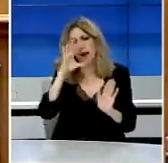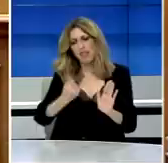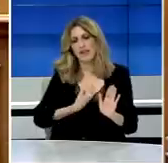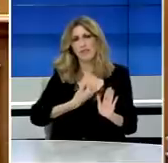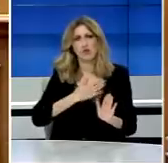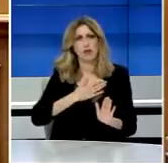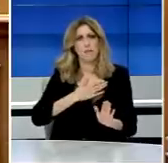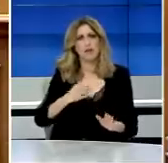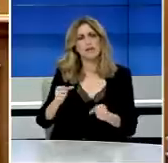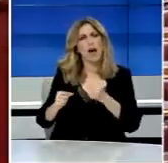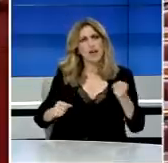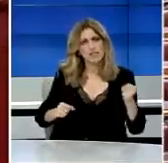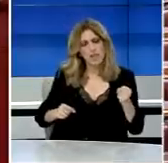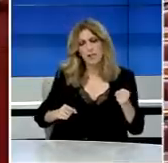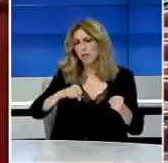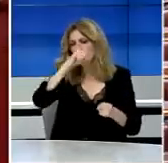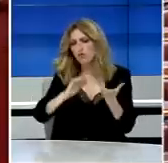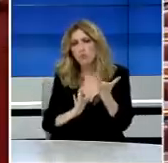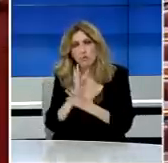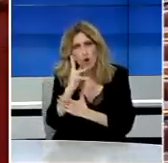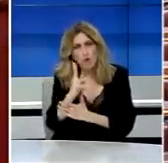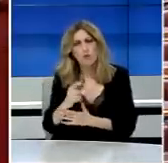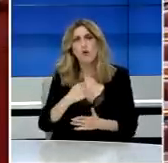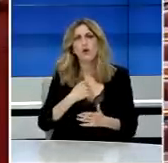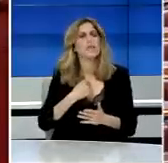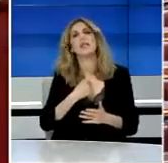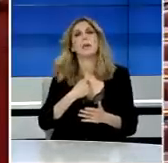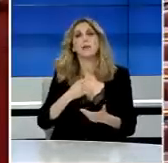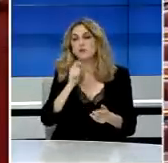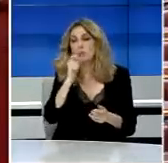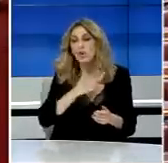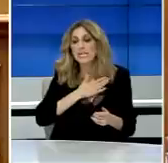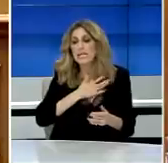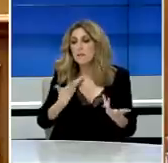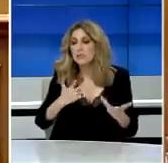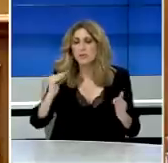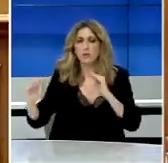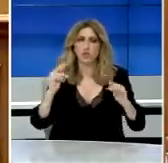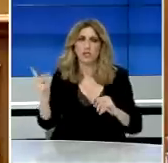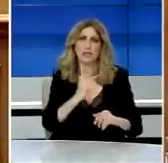και έχουμε μια πολιτική με κοινωνικό πρόσημο. Την πολιτική της κοινωνικής αλληλεγγύης.